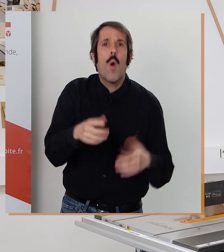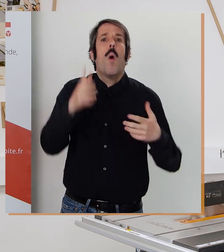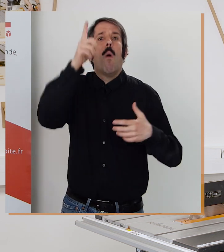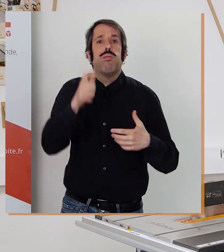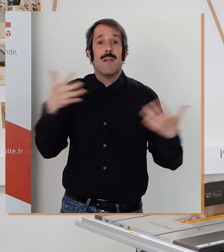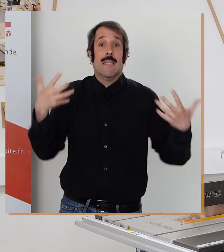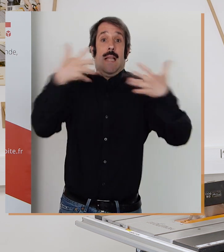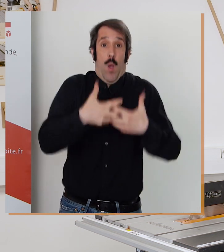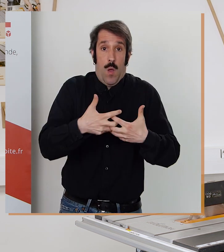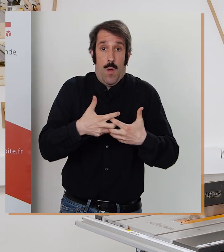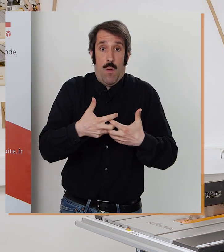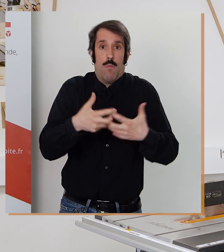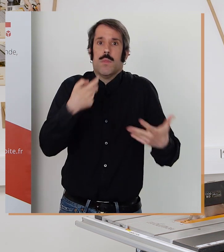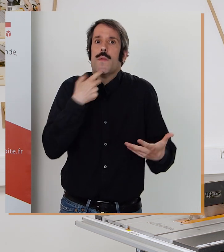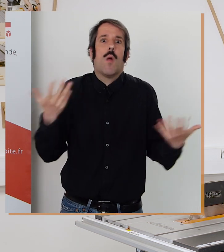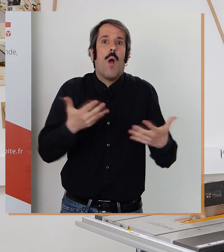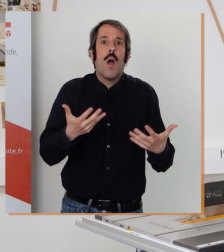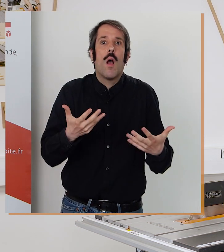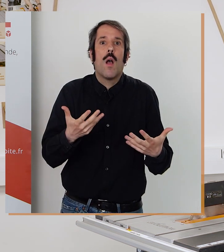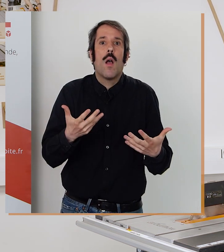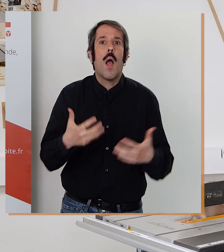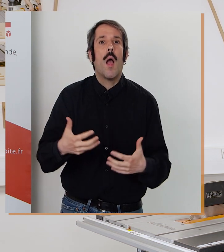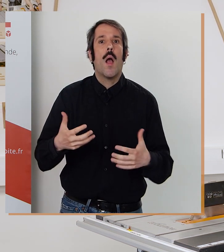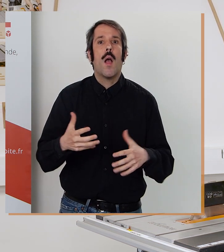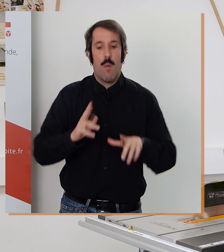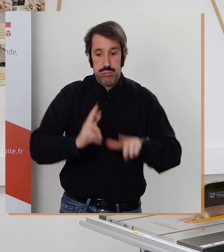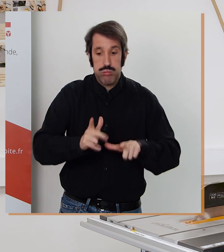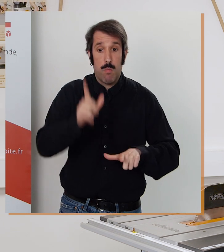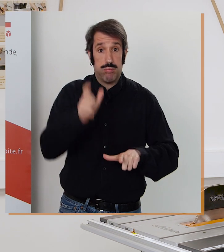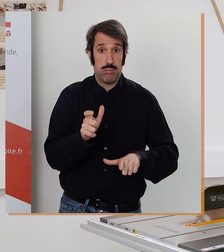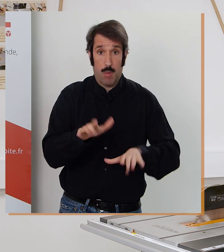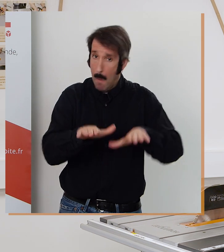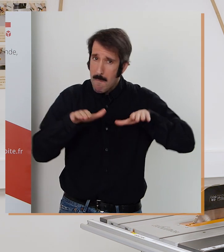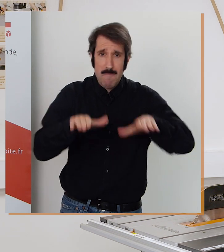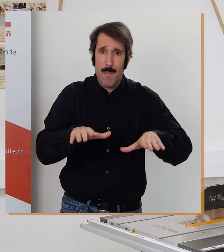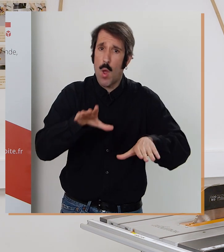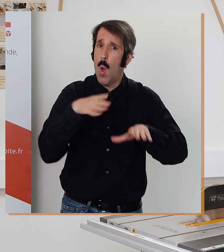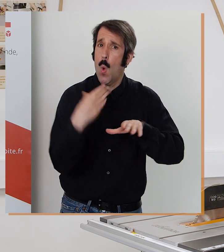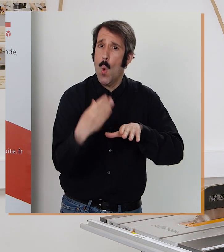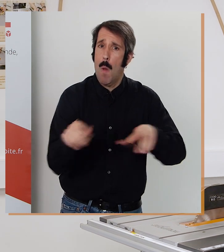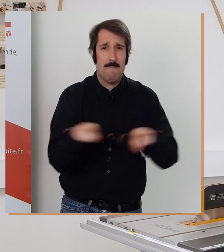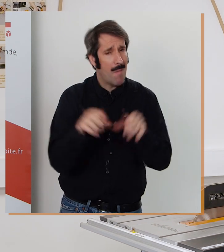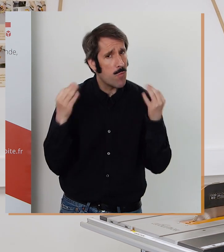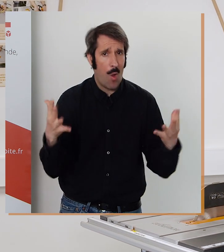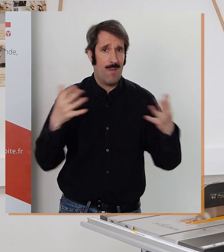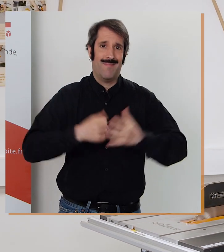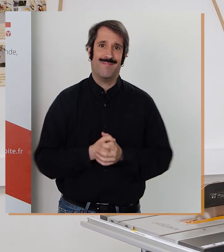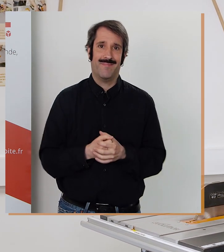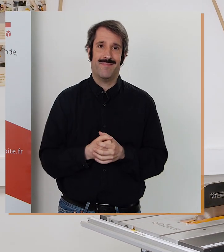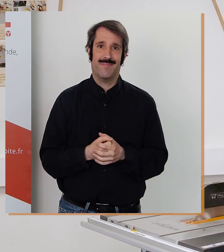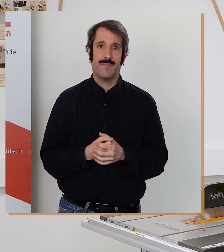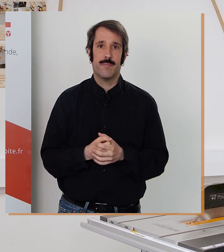mettre en démarrage synchronisé. En d'autres mots, lorsque vous allez lancer la scie sur table, l'aspirateur se